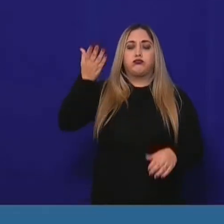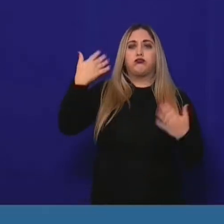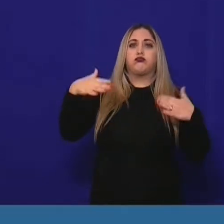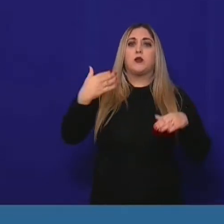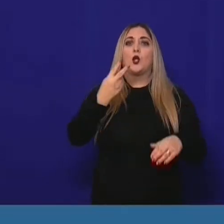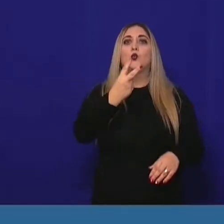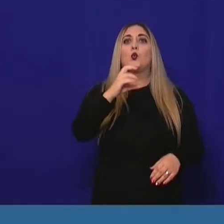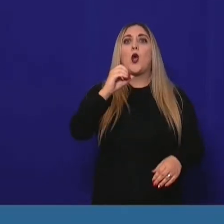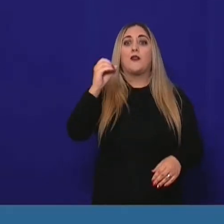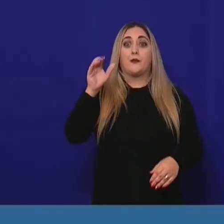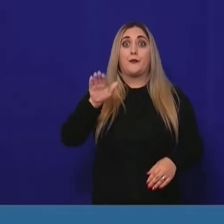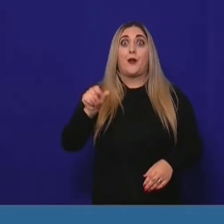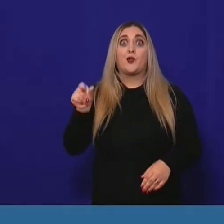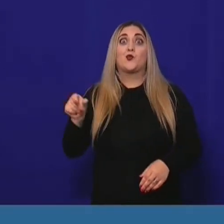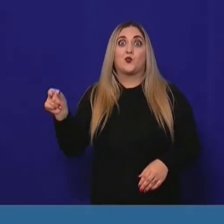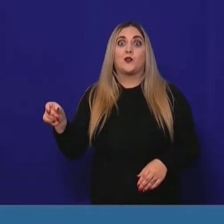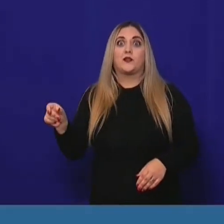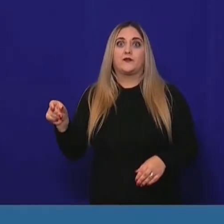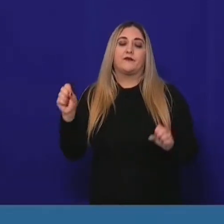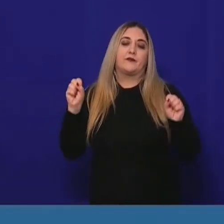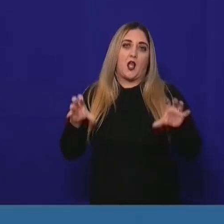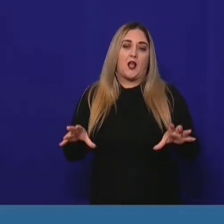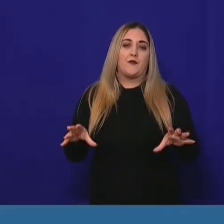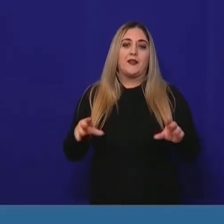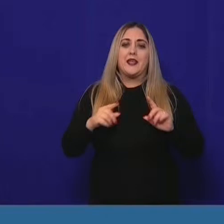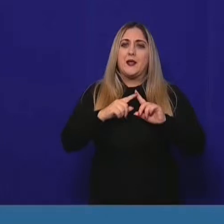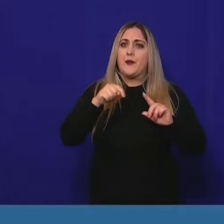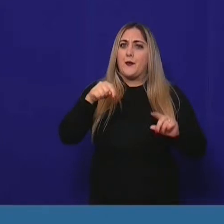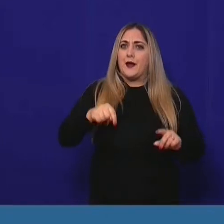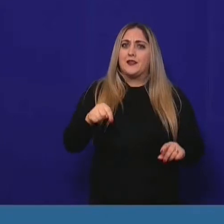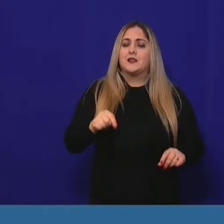każ. Infatti bħalissa għandna